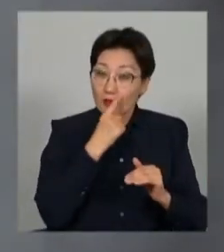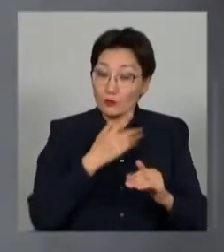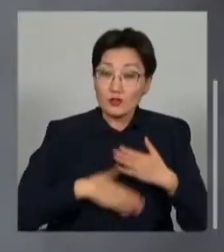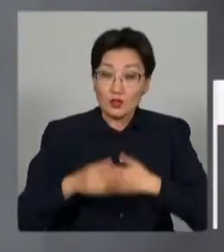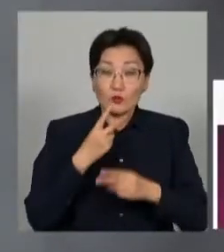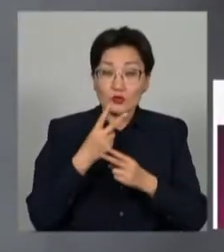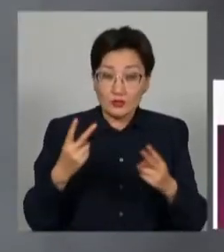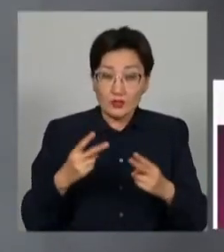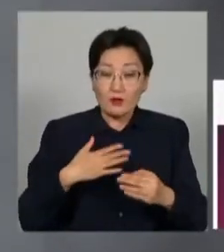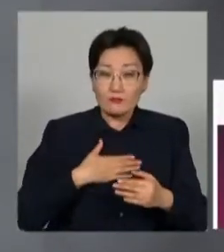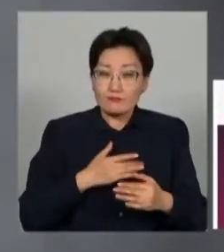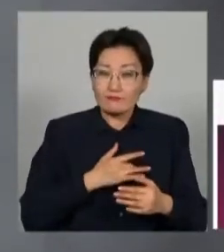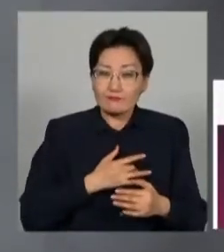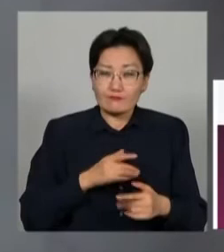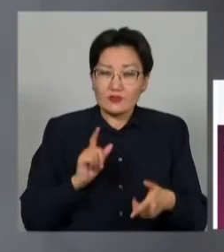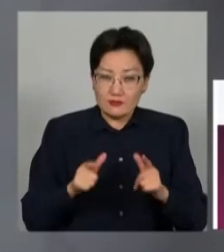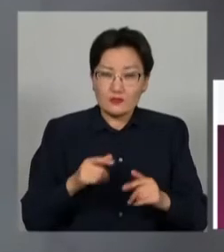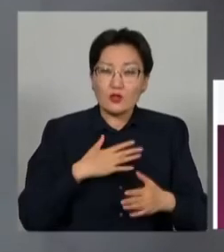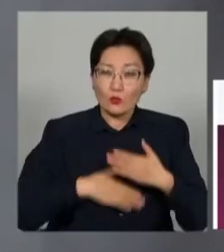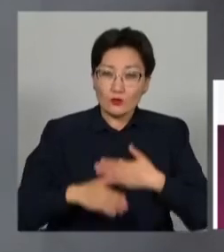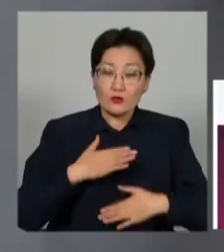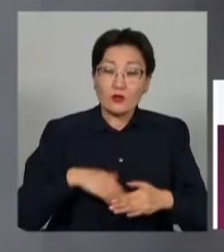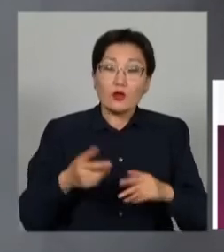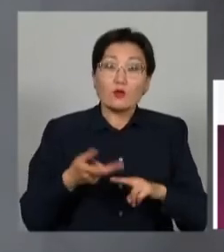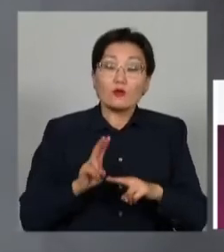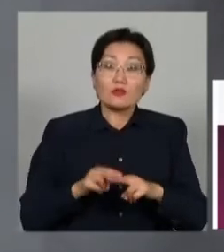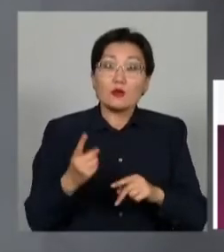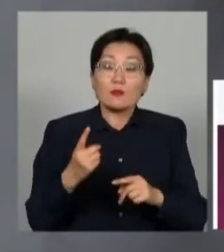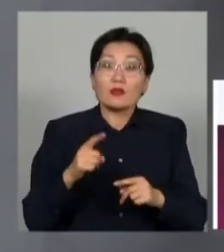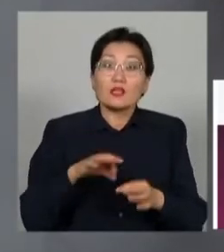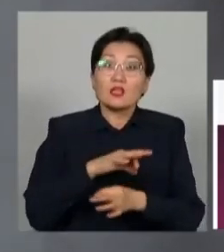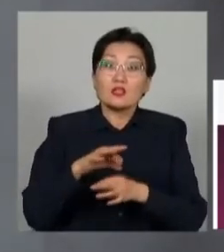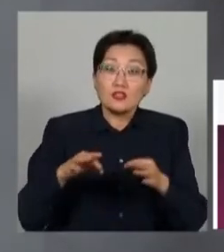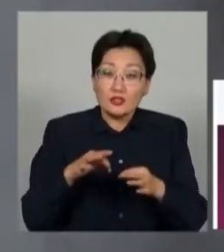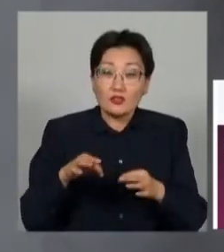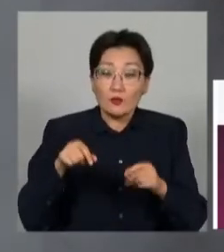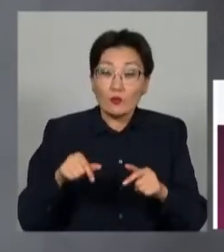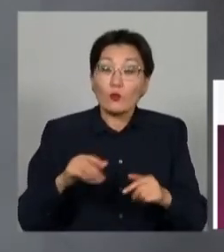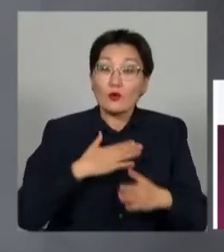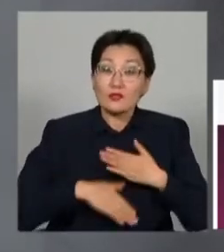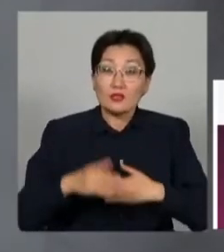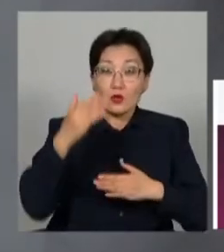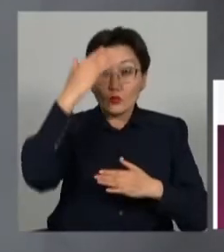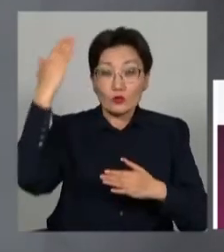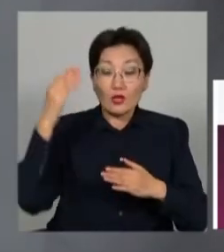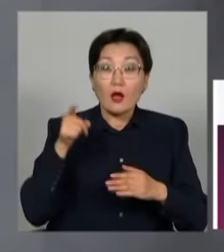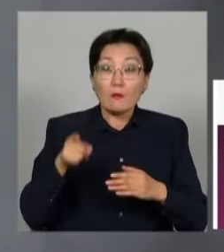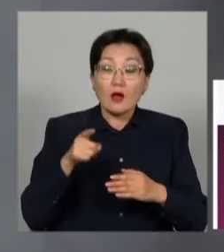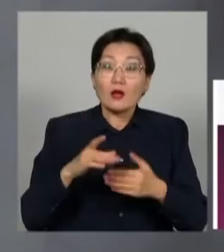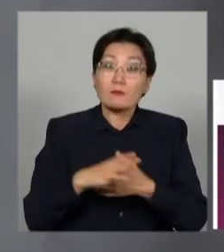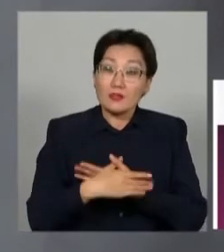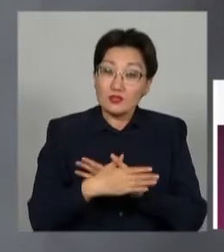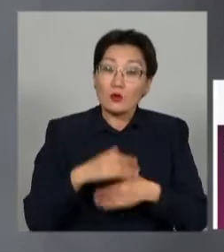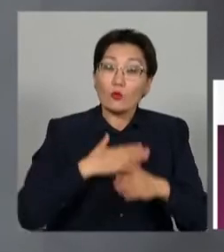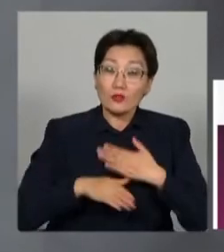кезде жүрегін қуанады екен. Өйткені жерде бір жетім қуанса көкте мың періште қуанады дейді. Сондықтан